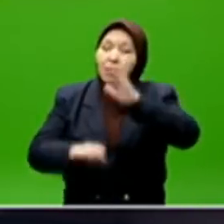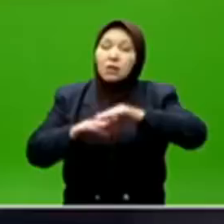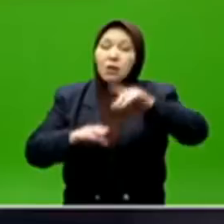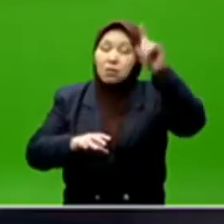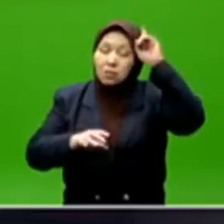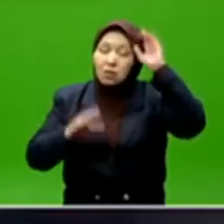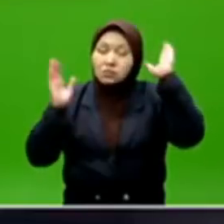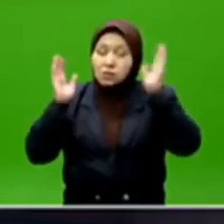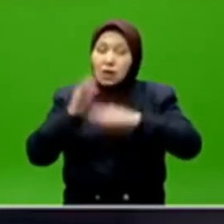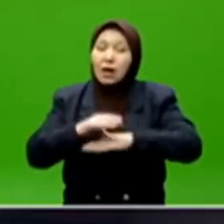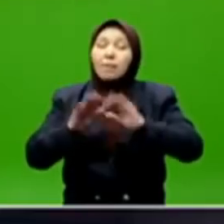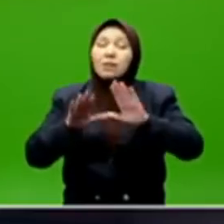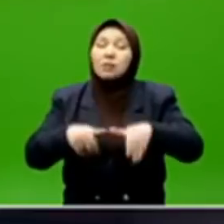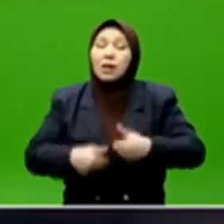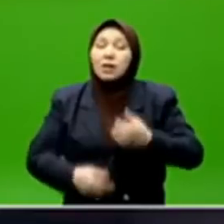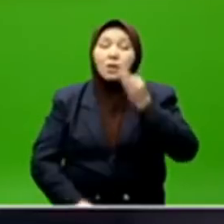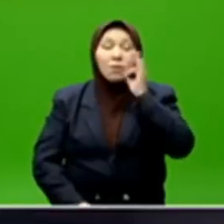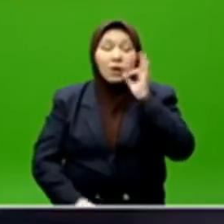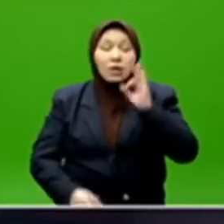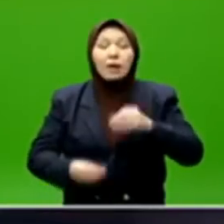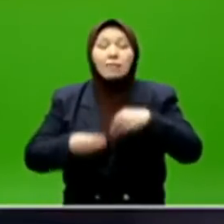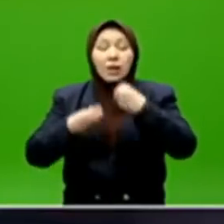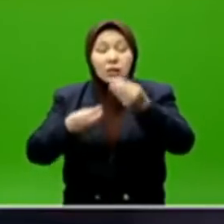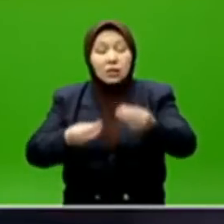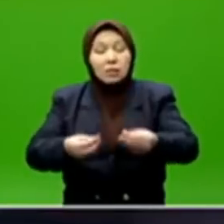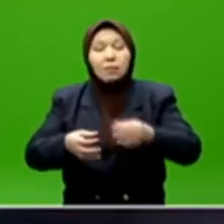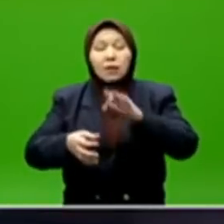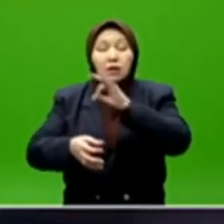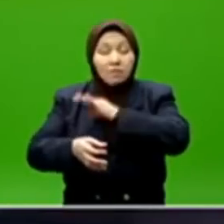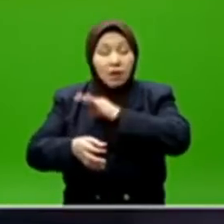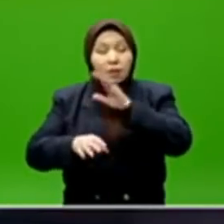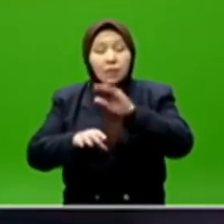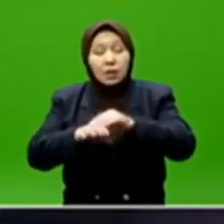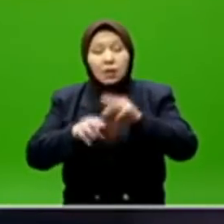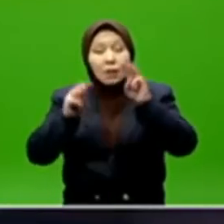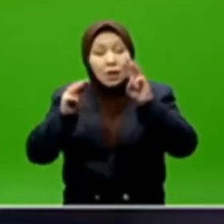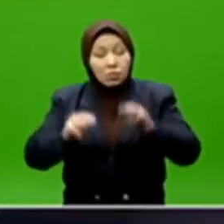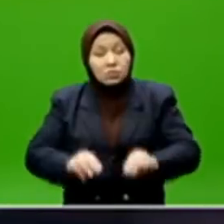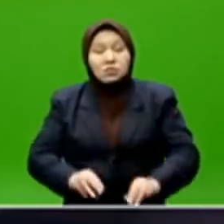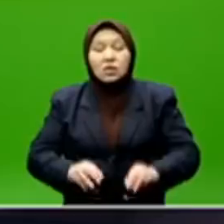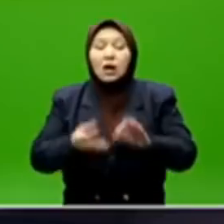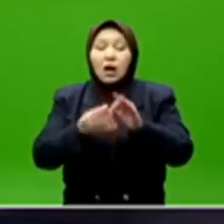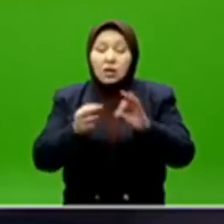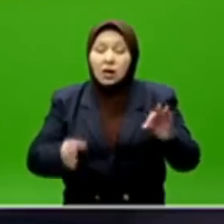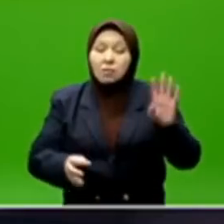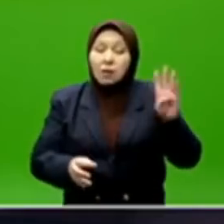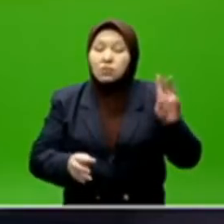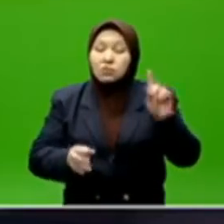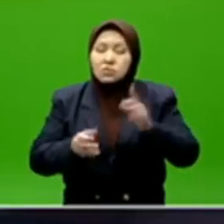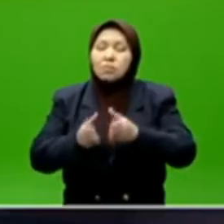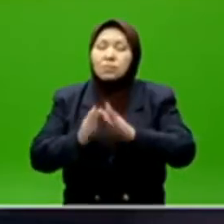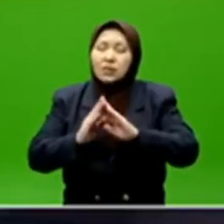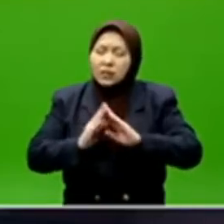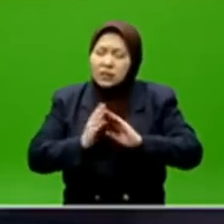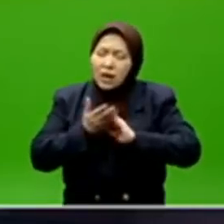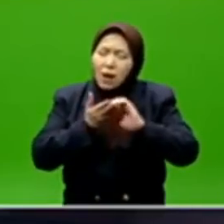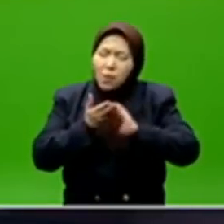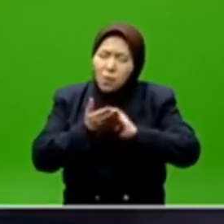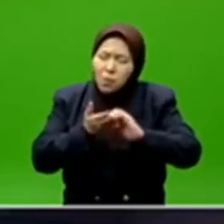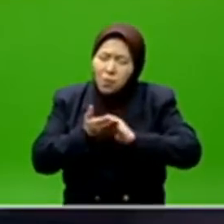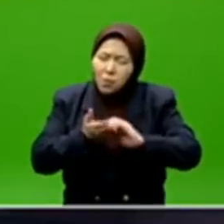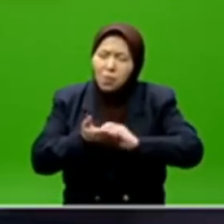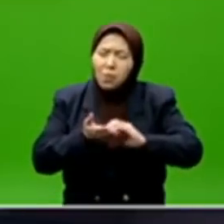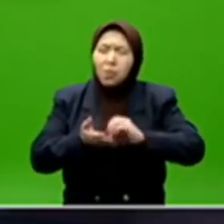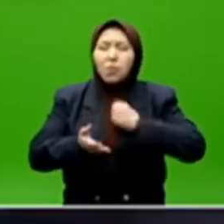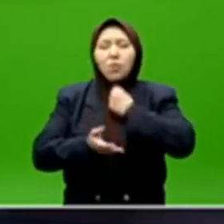pula buah yang memberi manfaat kepada seluruh manusia? Ayat 41, Rabbana ufirli, mohon ampun kepada kedua ibu bapa, kepada